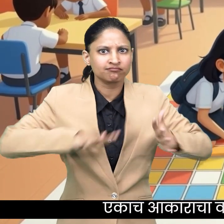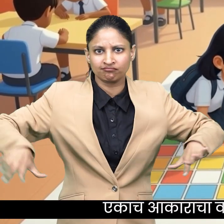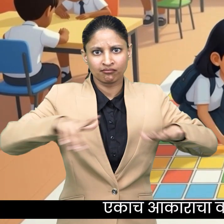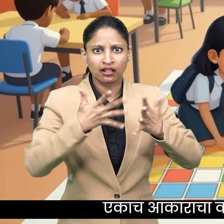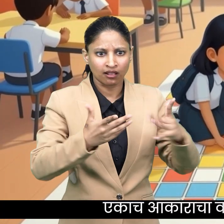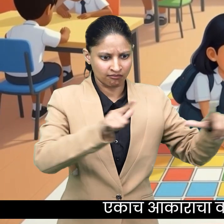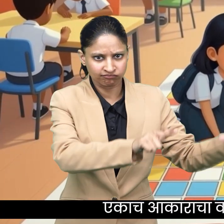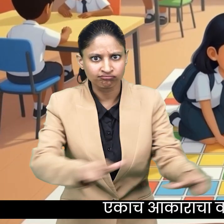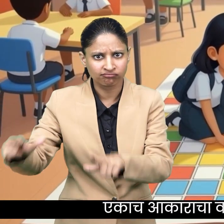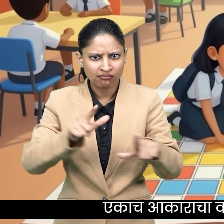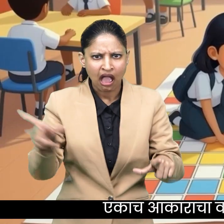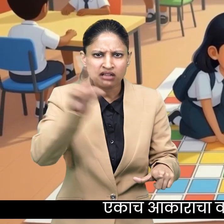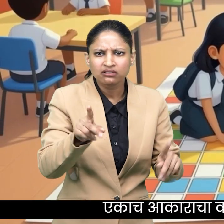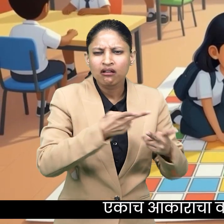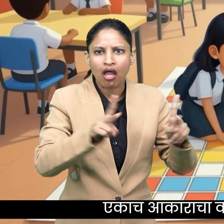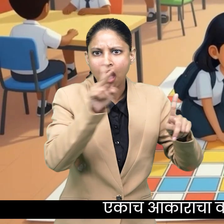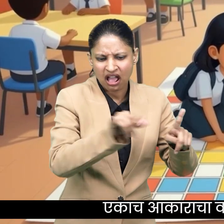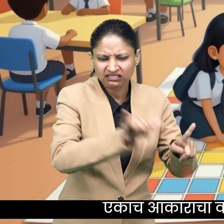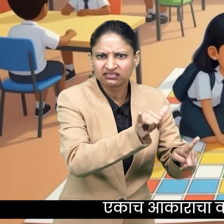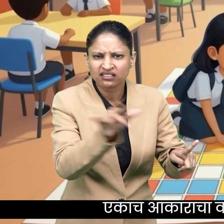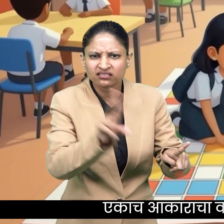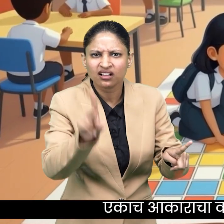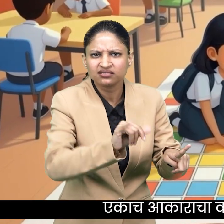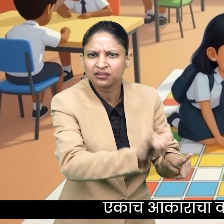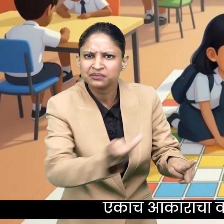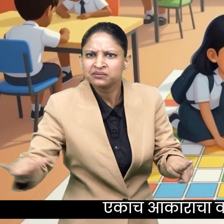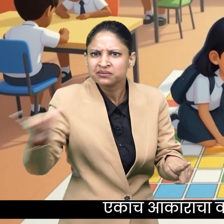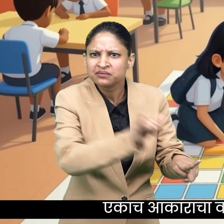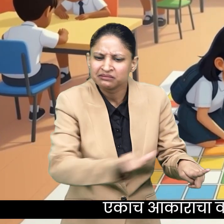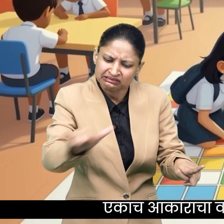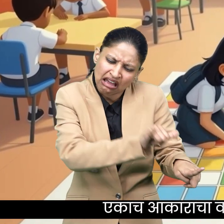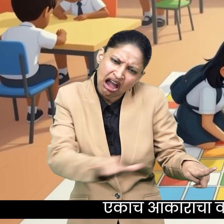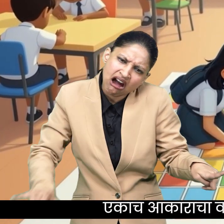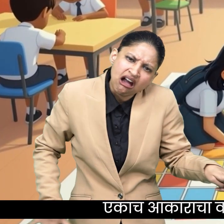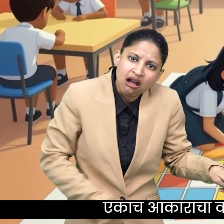एकाच आकाराचा वापर करून जागा पुन्हा पुन्हा कशी झाकायची